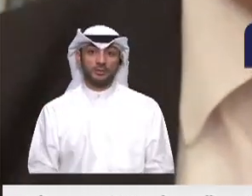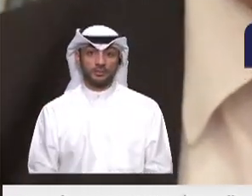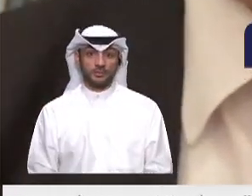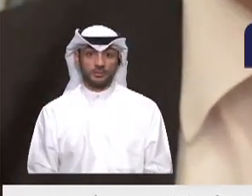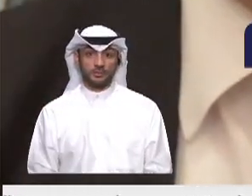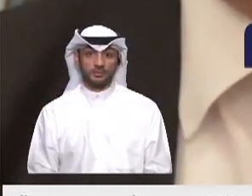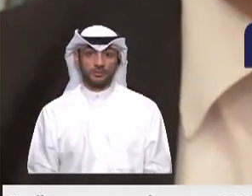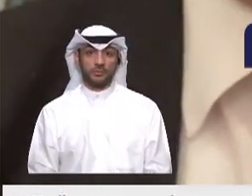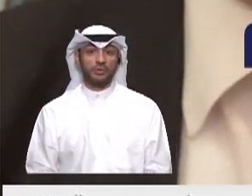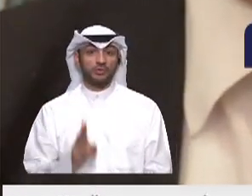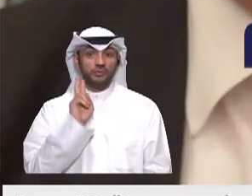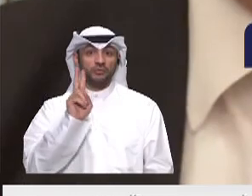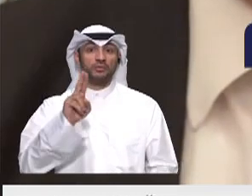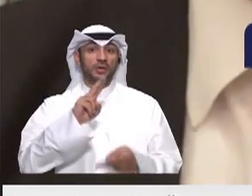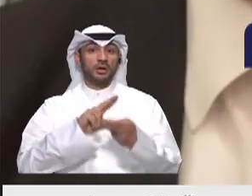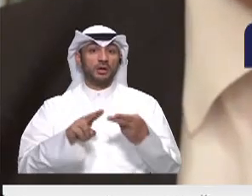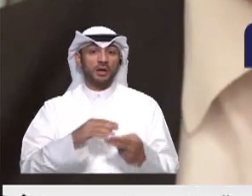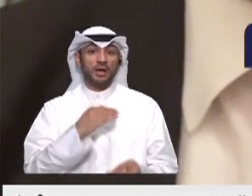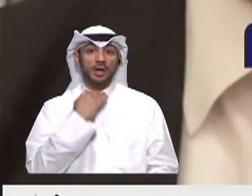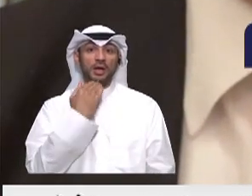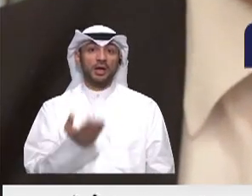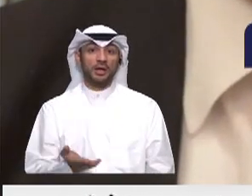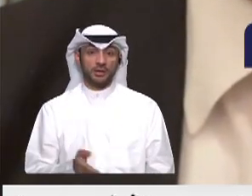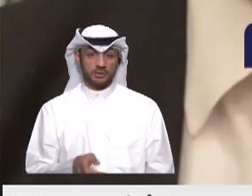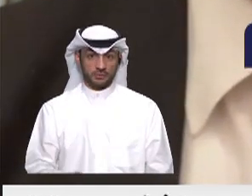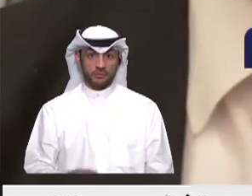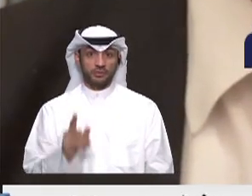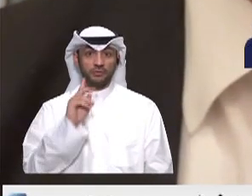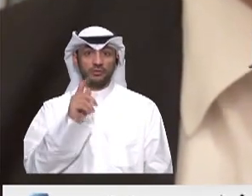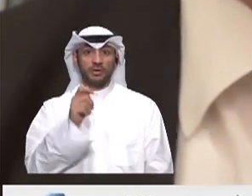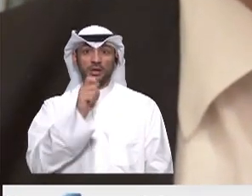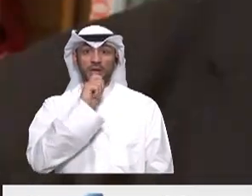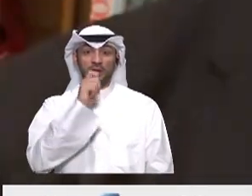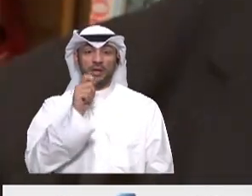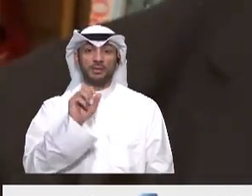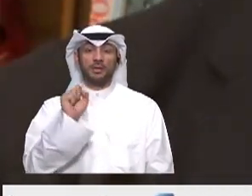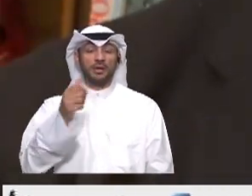وأمور إيجابية أكثر. كان معنا الباحث في الشؤون الدولية